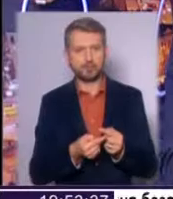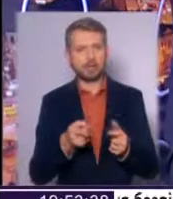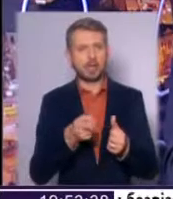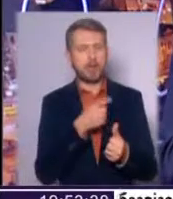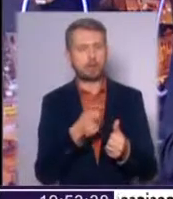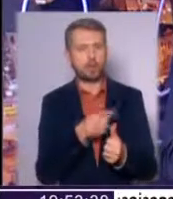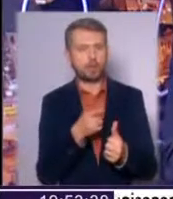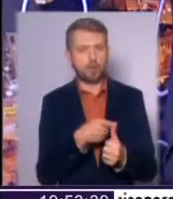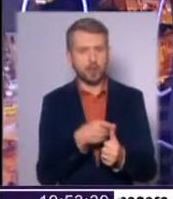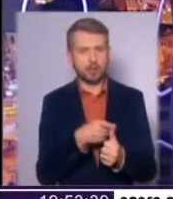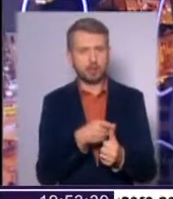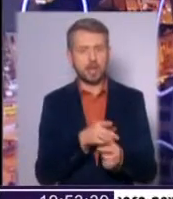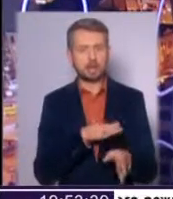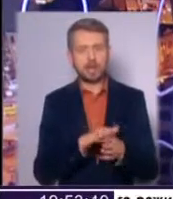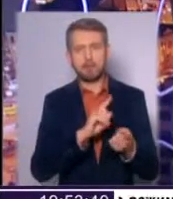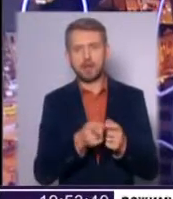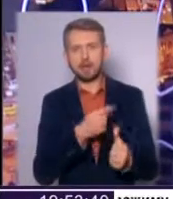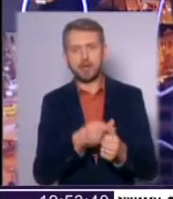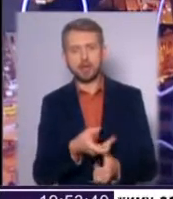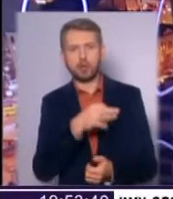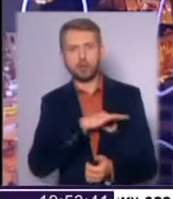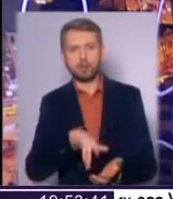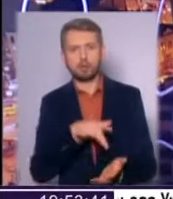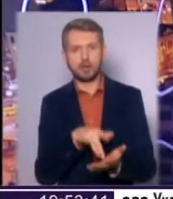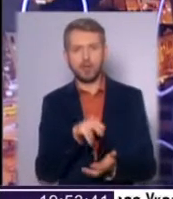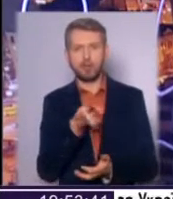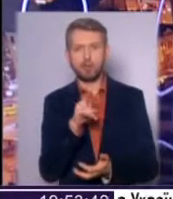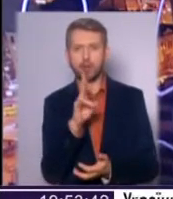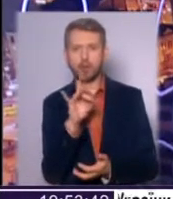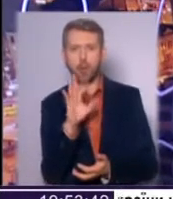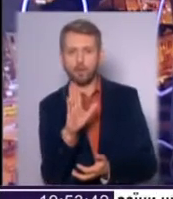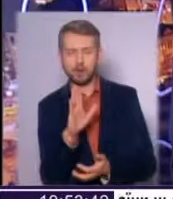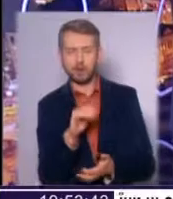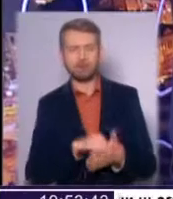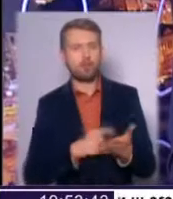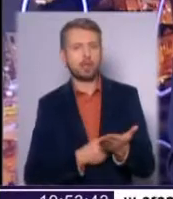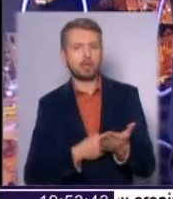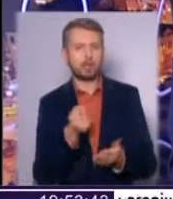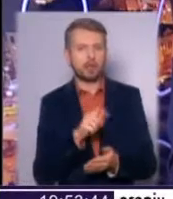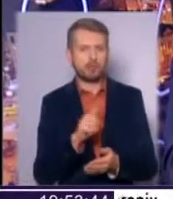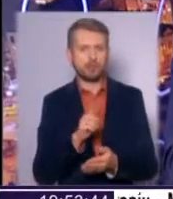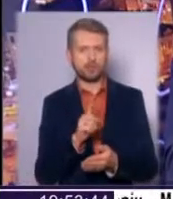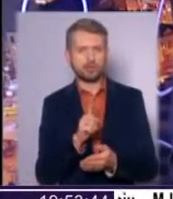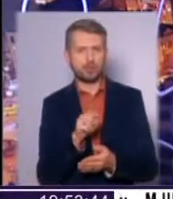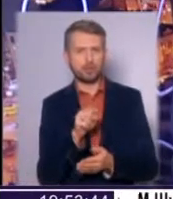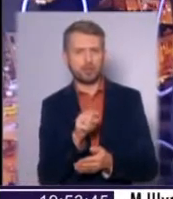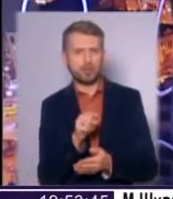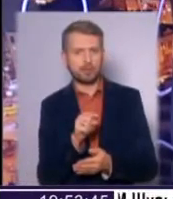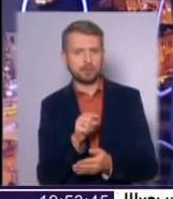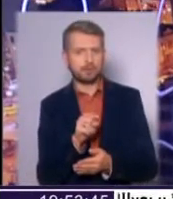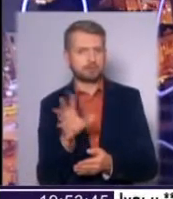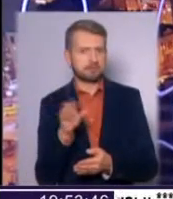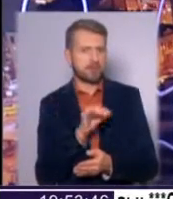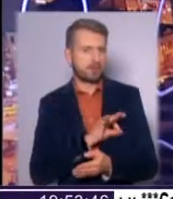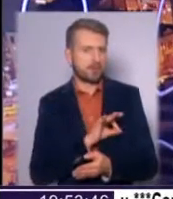найменування, здійснити перейменування на користь міста Покров, мотивуючи тим, що і в гербу там використовується, ну, красиво, і так далі, дуже і так